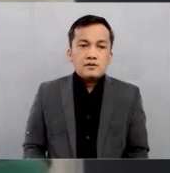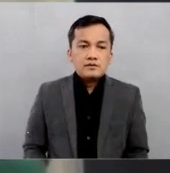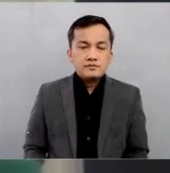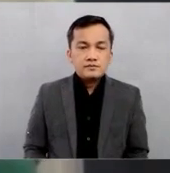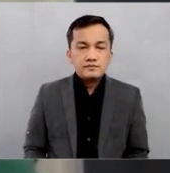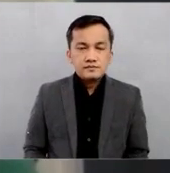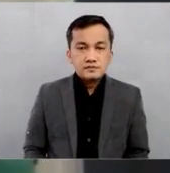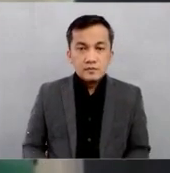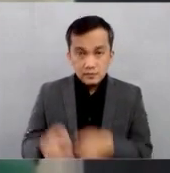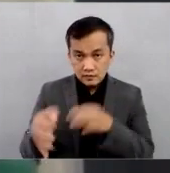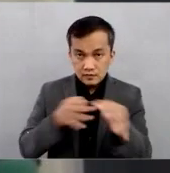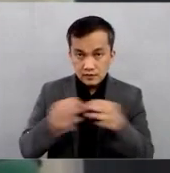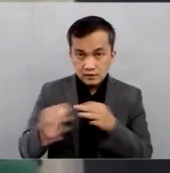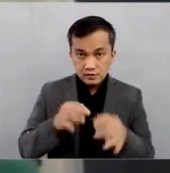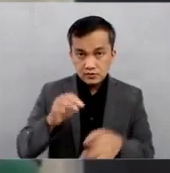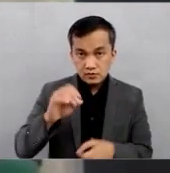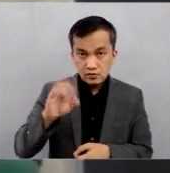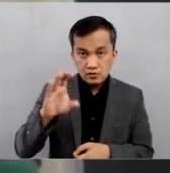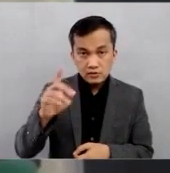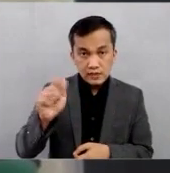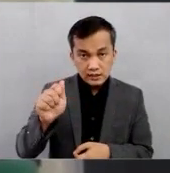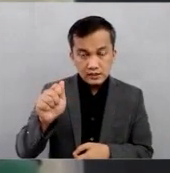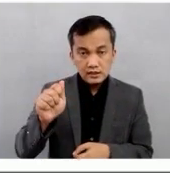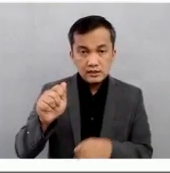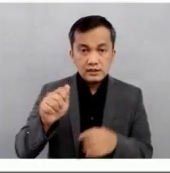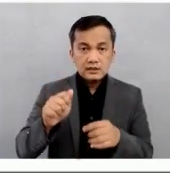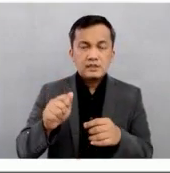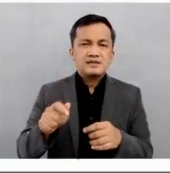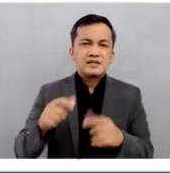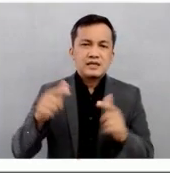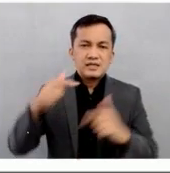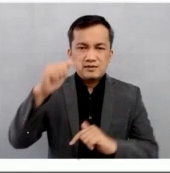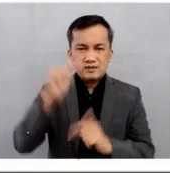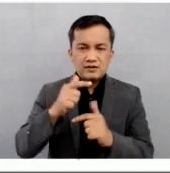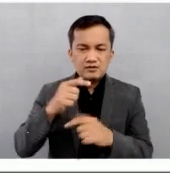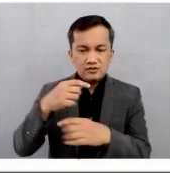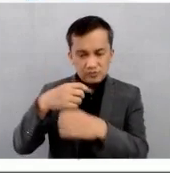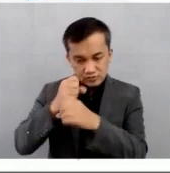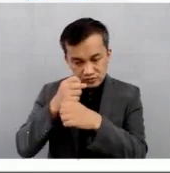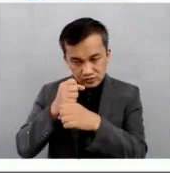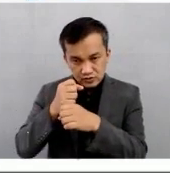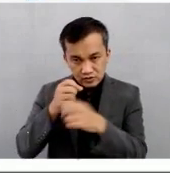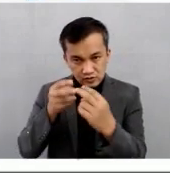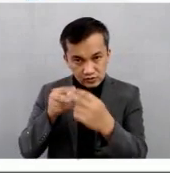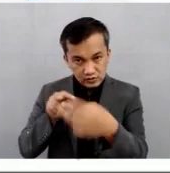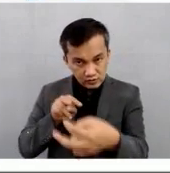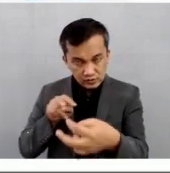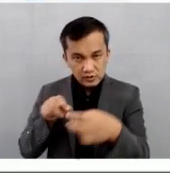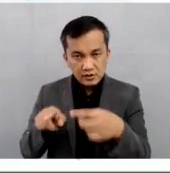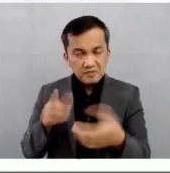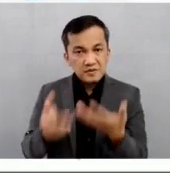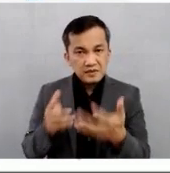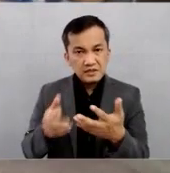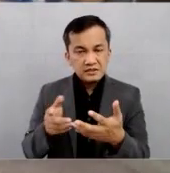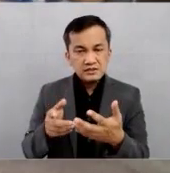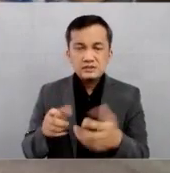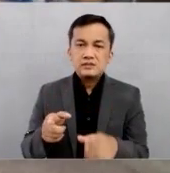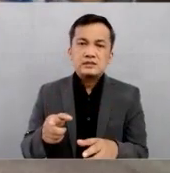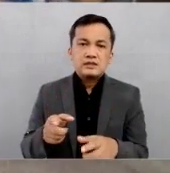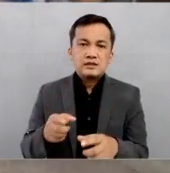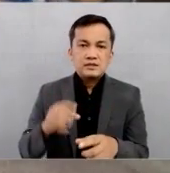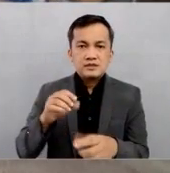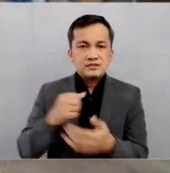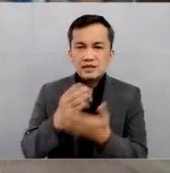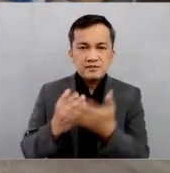Paliwanag ng Okta, limitado ang genome sequencing natin kaya posibleng merong mga kasong hindi pa natin natutukoy. Sa